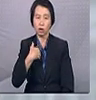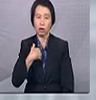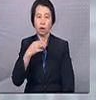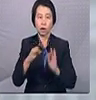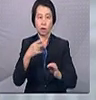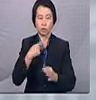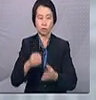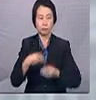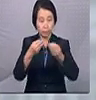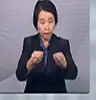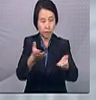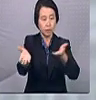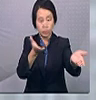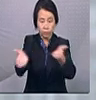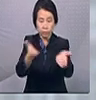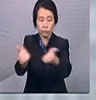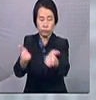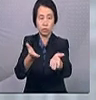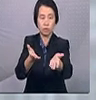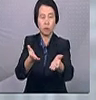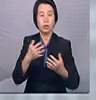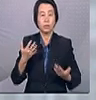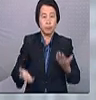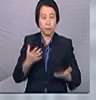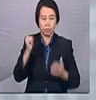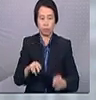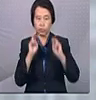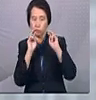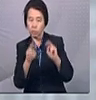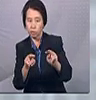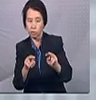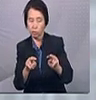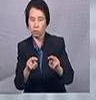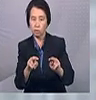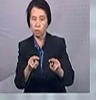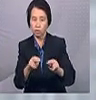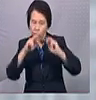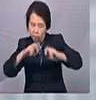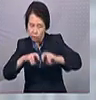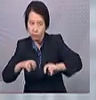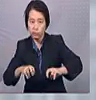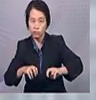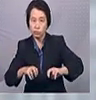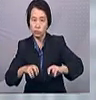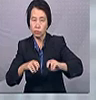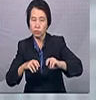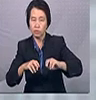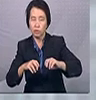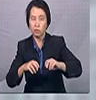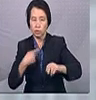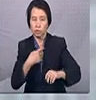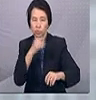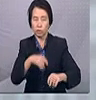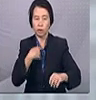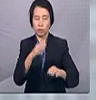provide services, mungkin kita kena lihat pada research penyelidikan, so that we have data to